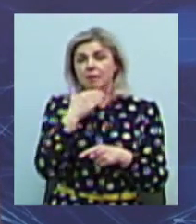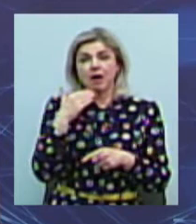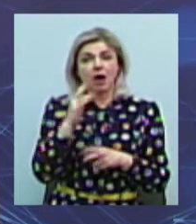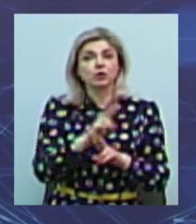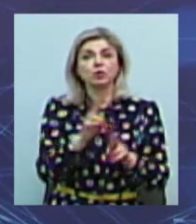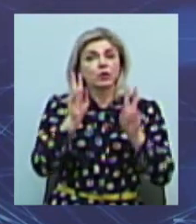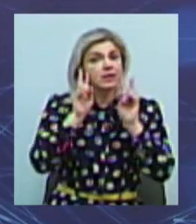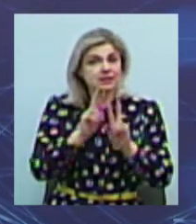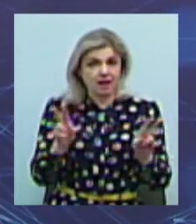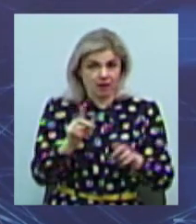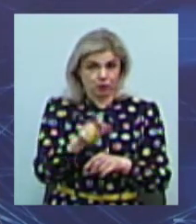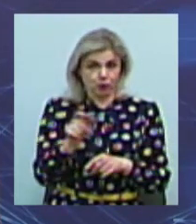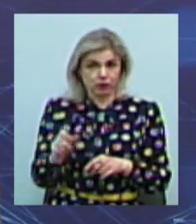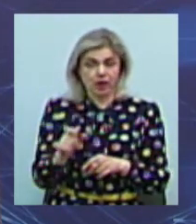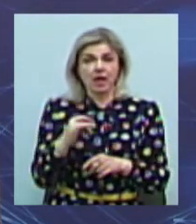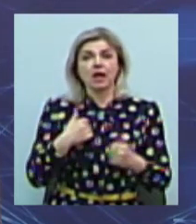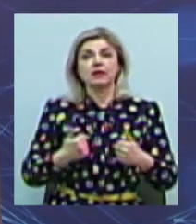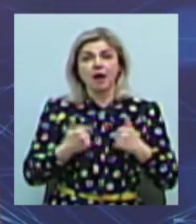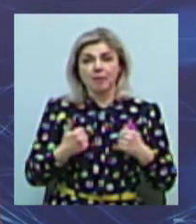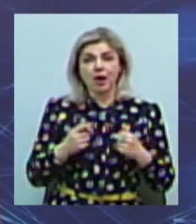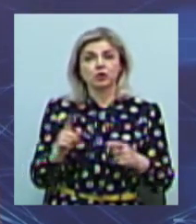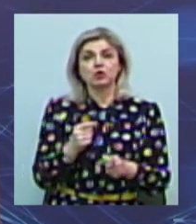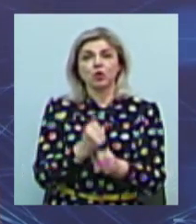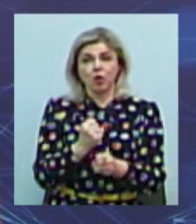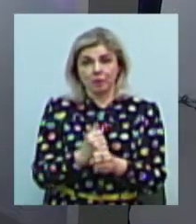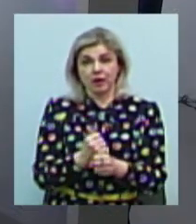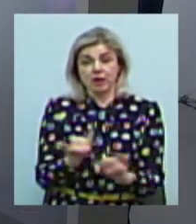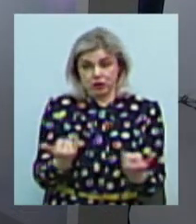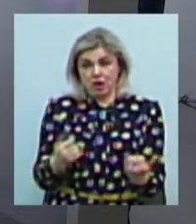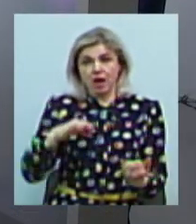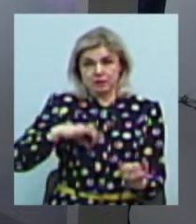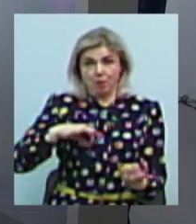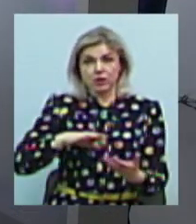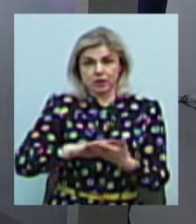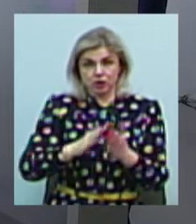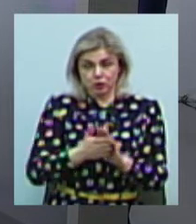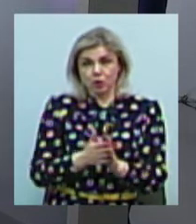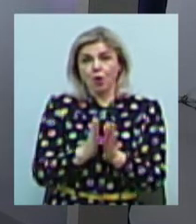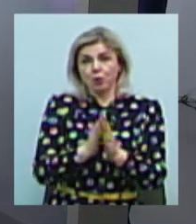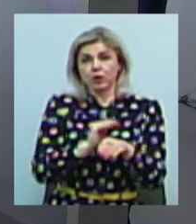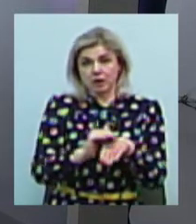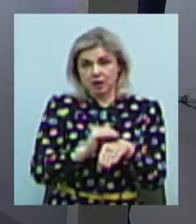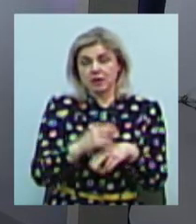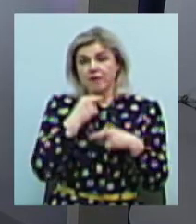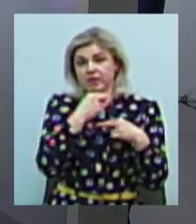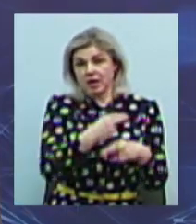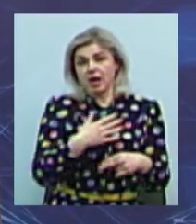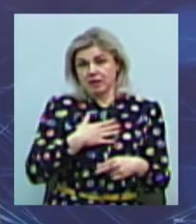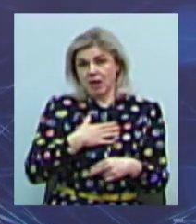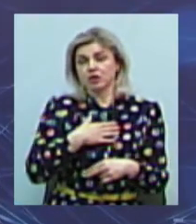з людей, от що ми намагаємось робити. Користуючись нагодою, будь ласка, Світлана, зверніть увагу наших глядачів на